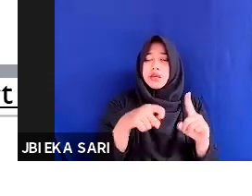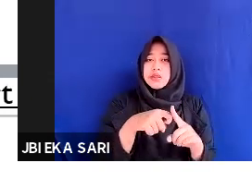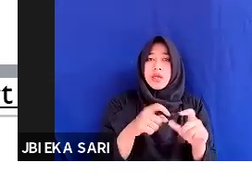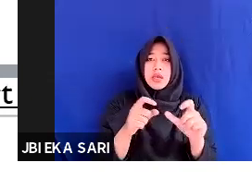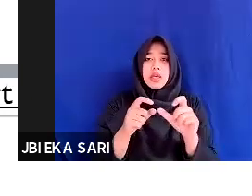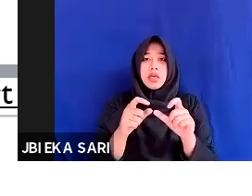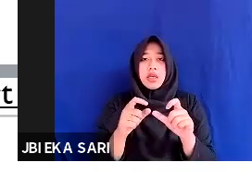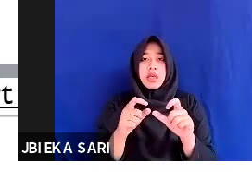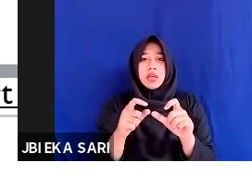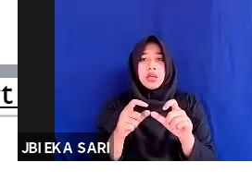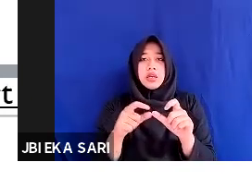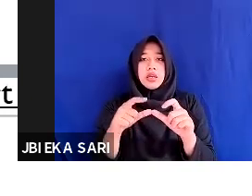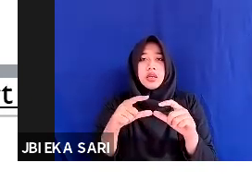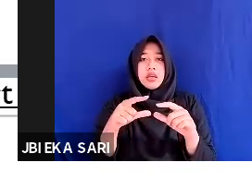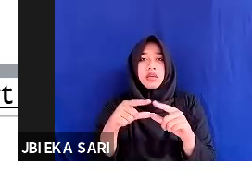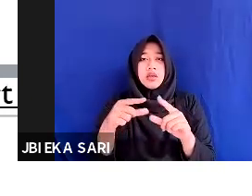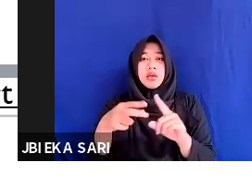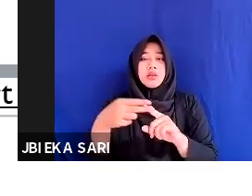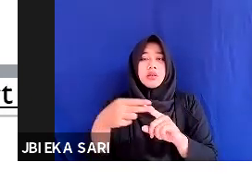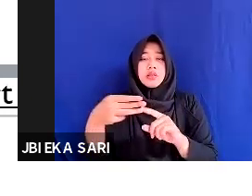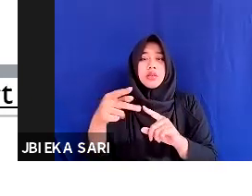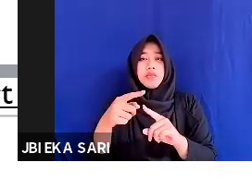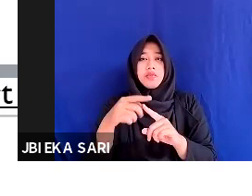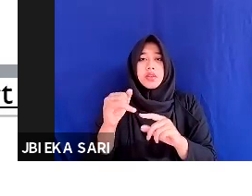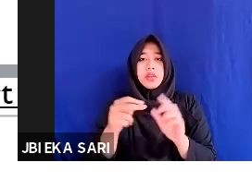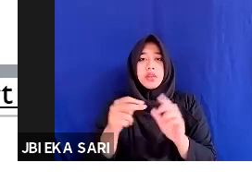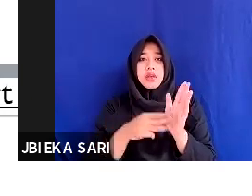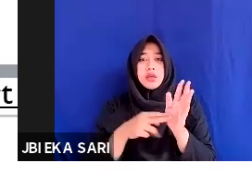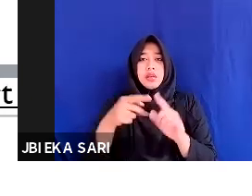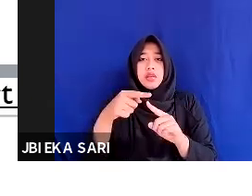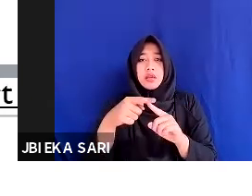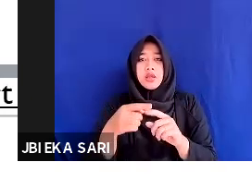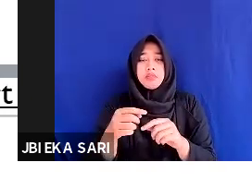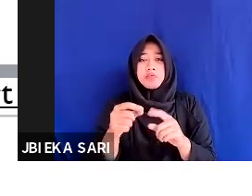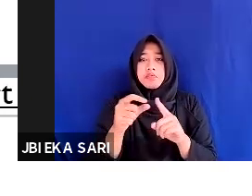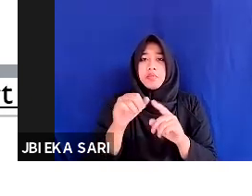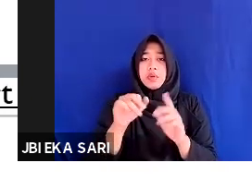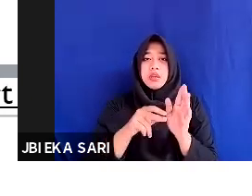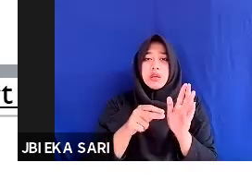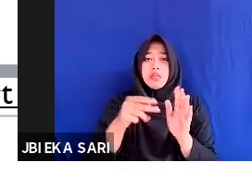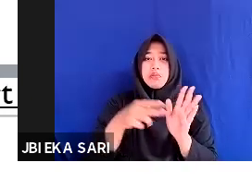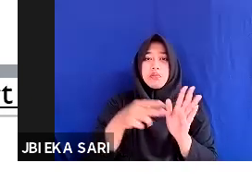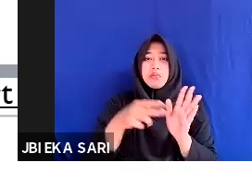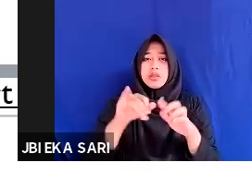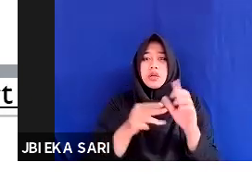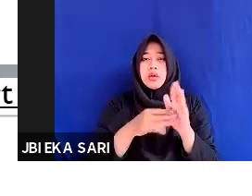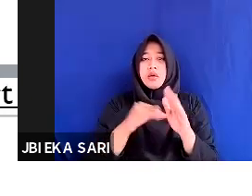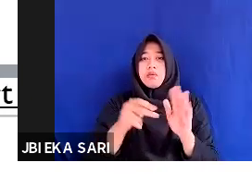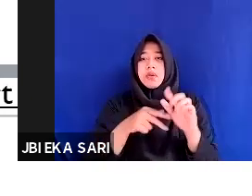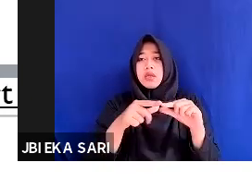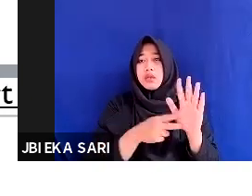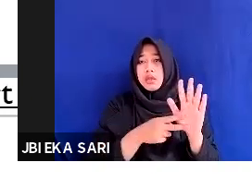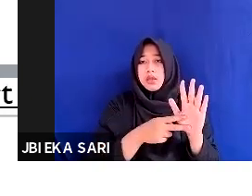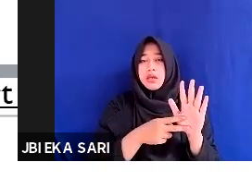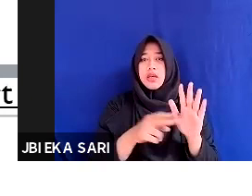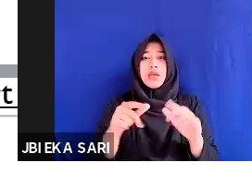untuk penjaminan, untuk kredit garansi. Ini umum besar sekali ya, rata-rata di atas 10% ya